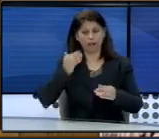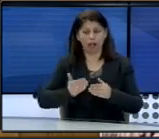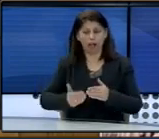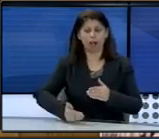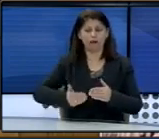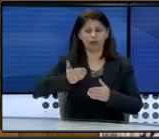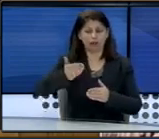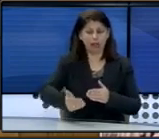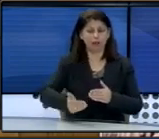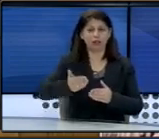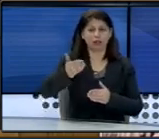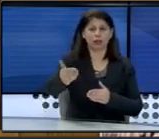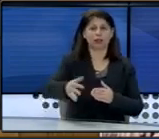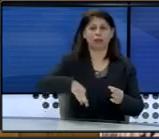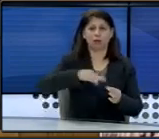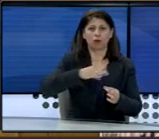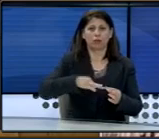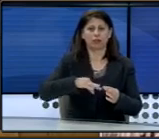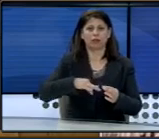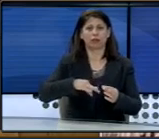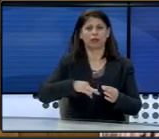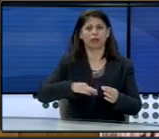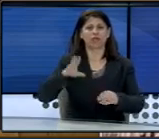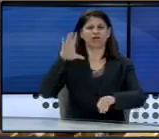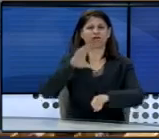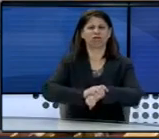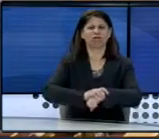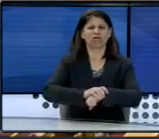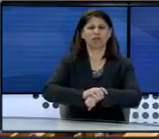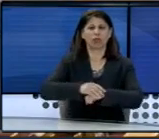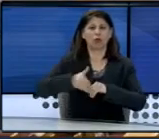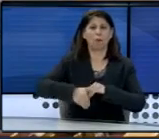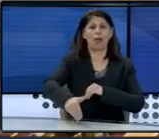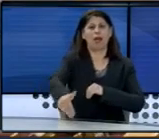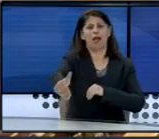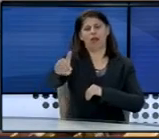αναβλητική διπλωματία υποθηκεύει το μέλλον της Ελλάδας.